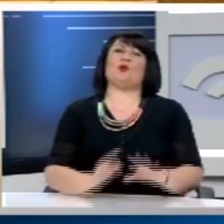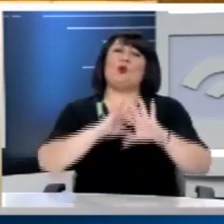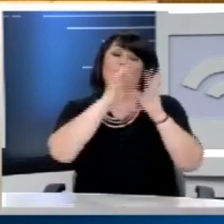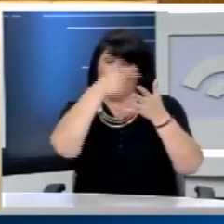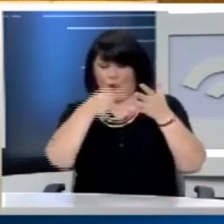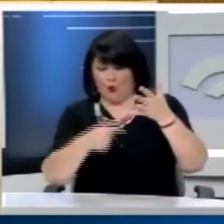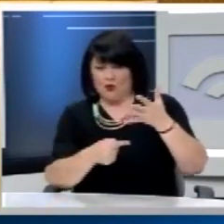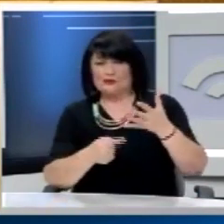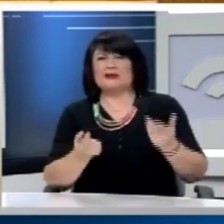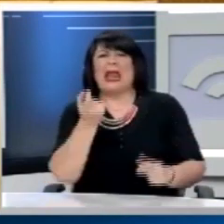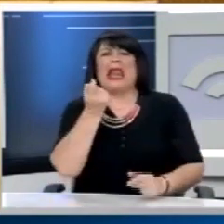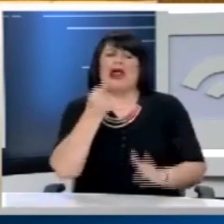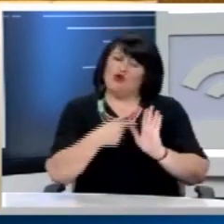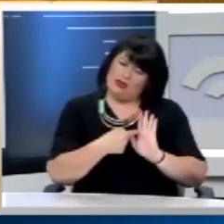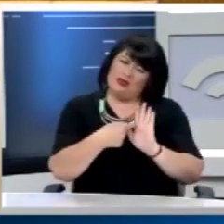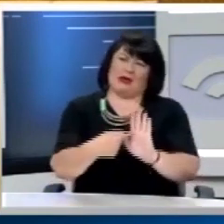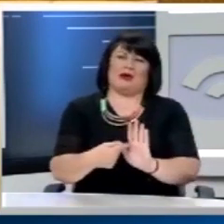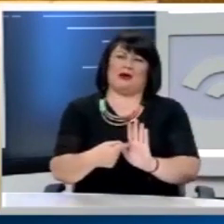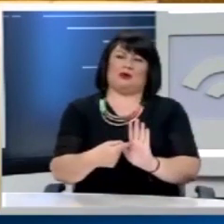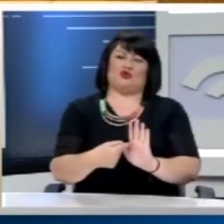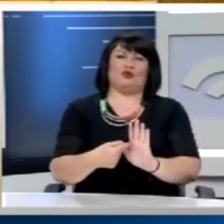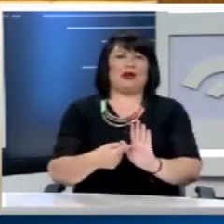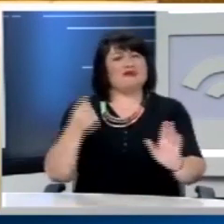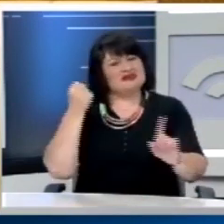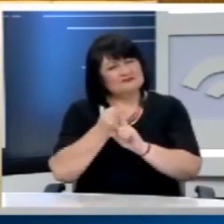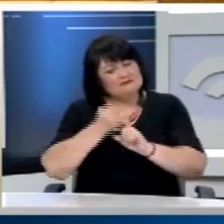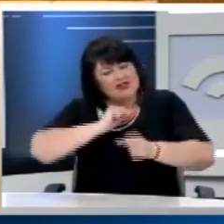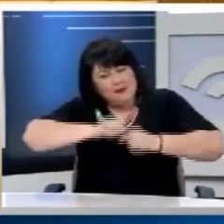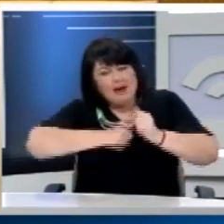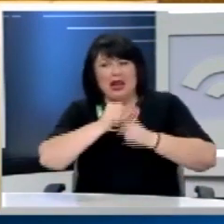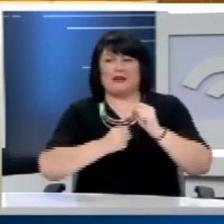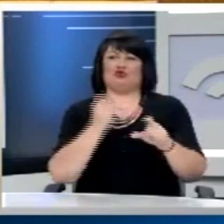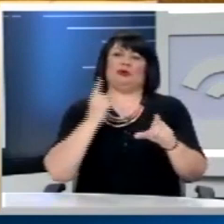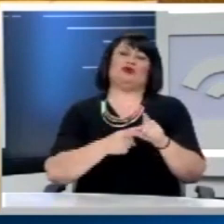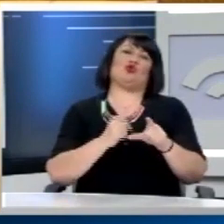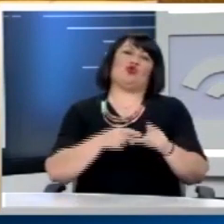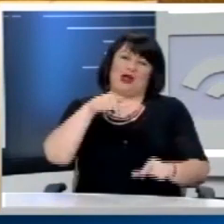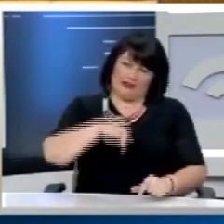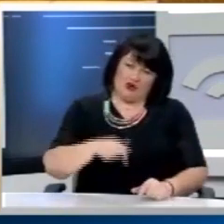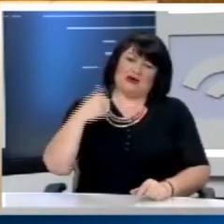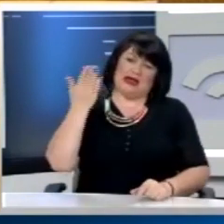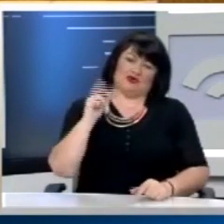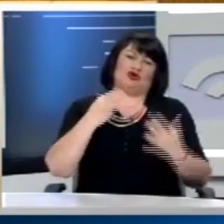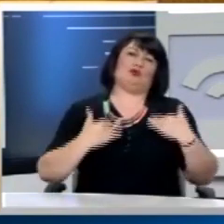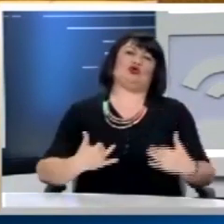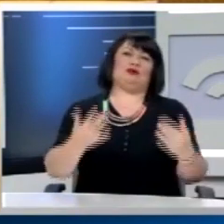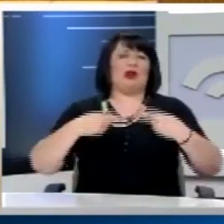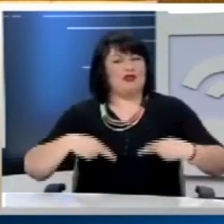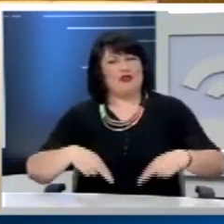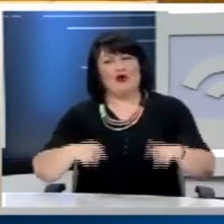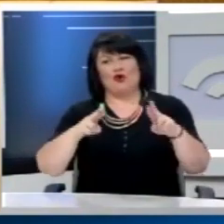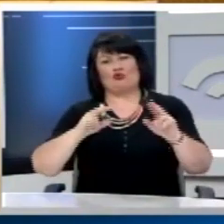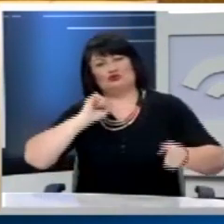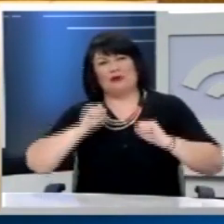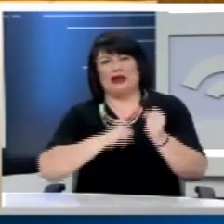παραπάνω είναι ένα μικρό δείγμα όσων θα παλέψει το ΚΚΕ μέσα και έξω από τη Βουλή στους δρόμους του